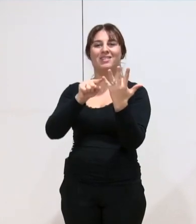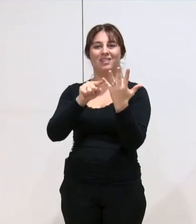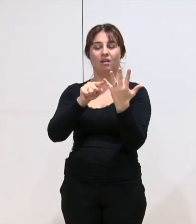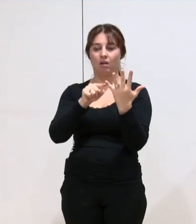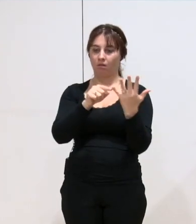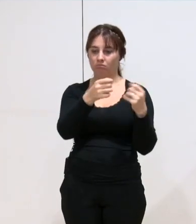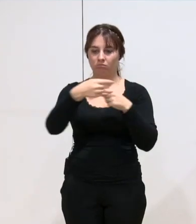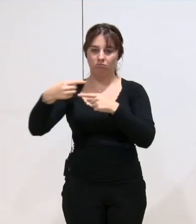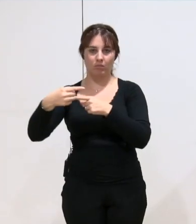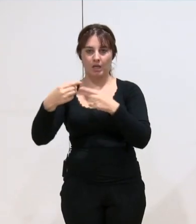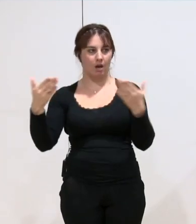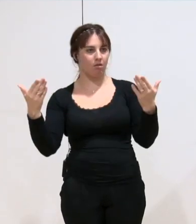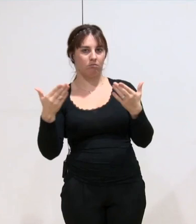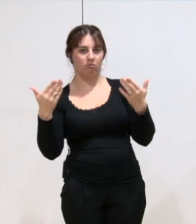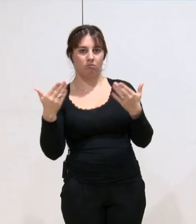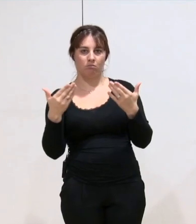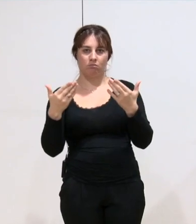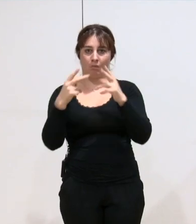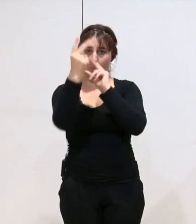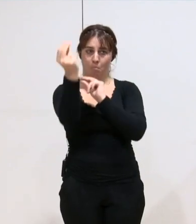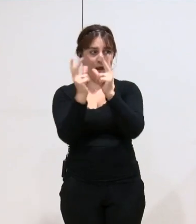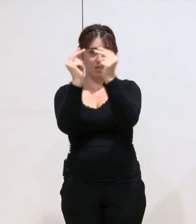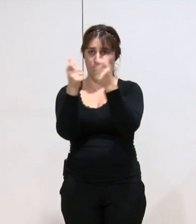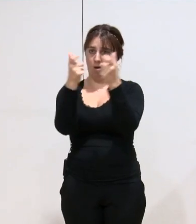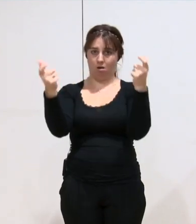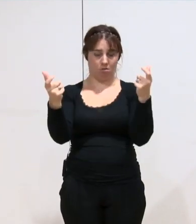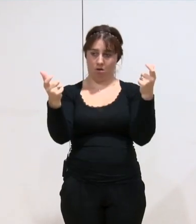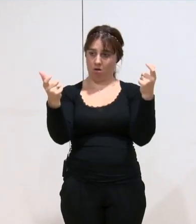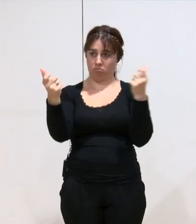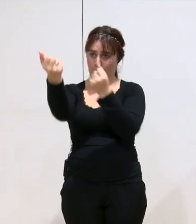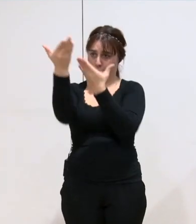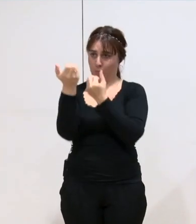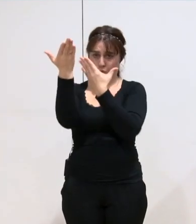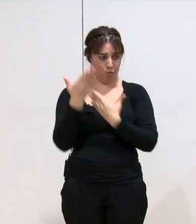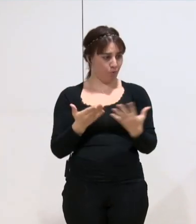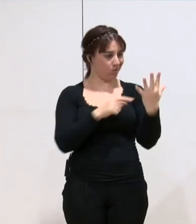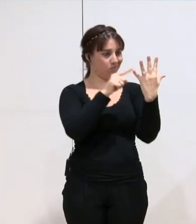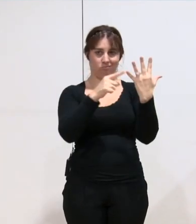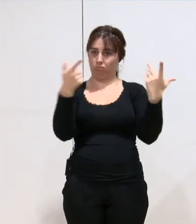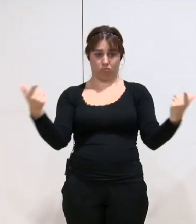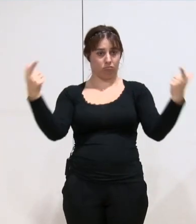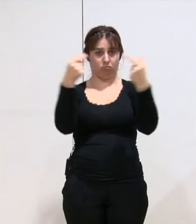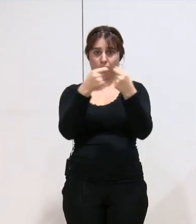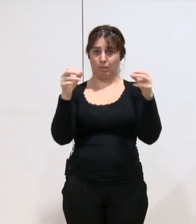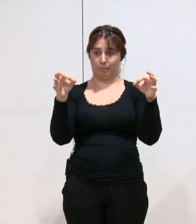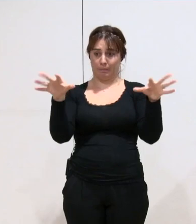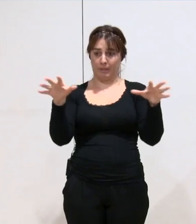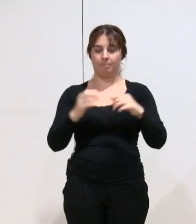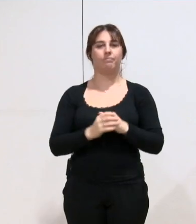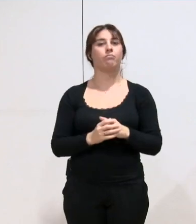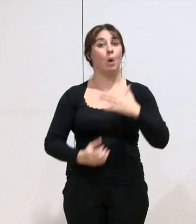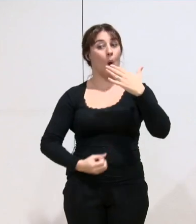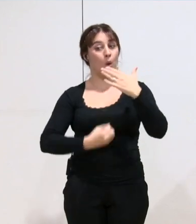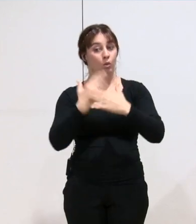de ce que peut proposer ce palais aujourd'hui. Il y a aussi, et c'est nouveau, la